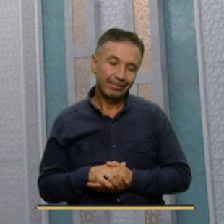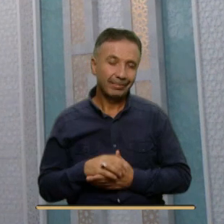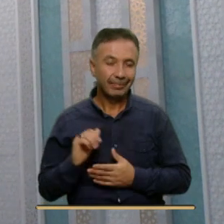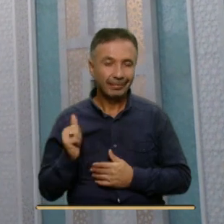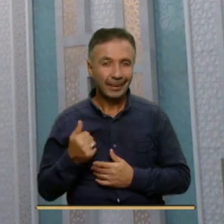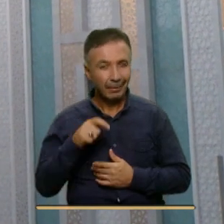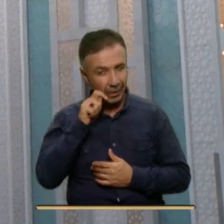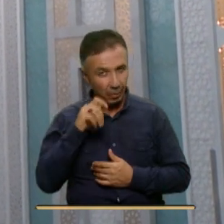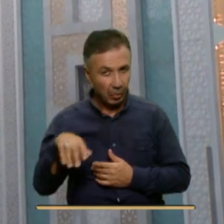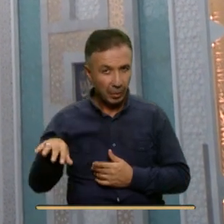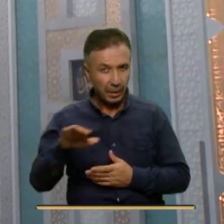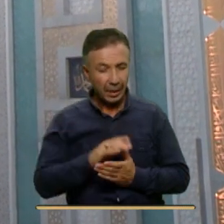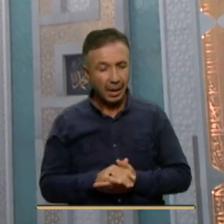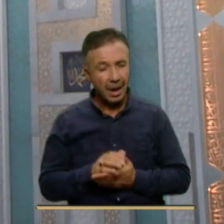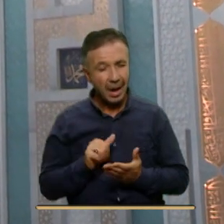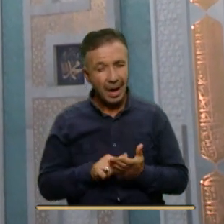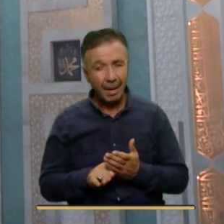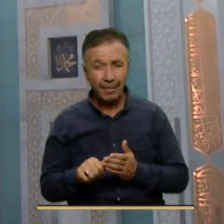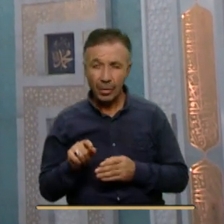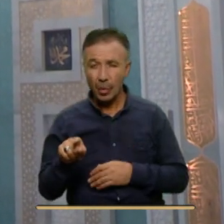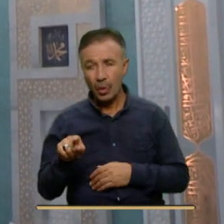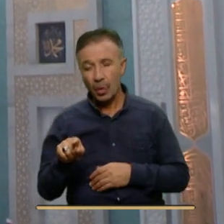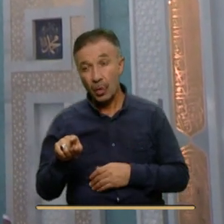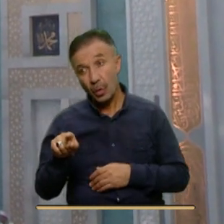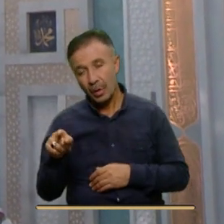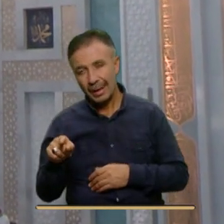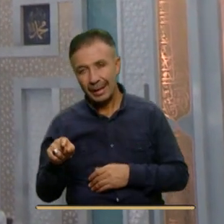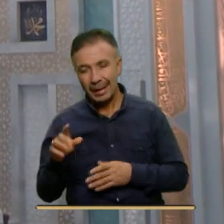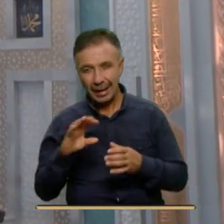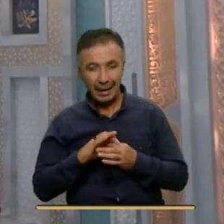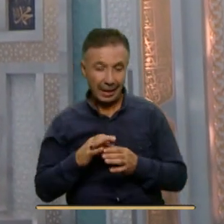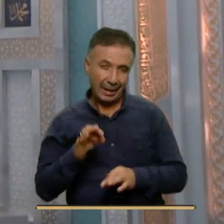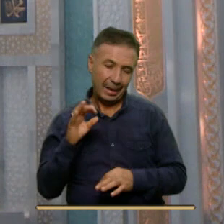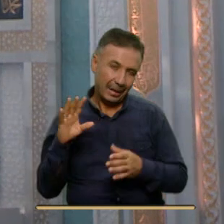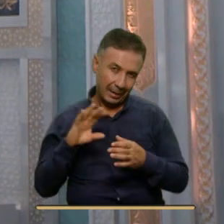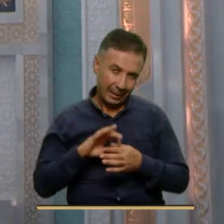Kıymetli müminler, hepsi ötekiyle alakalı. İnsanla alakalı.